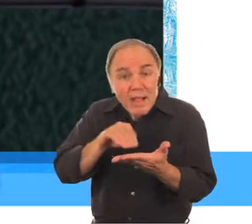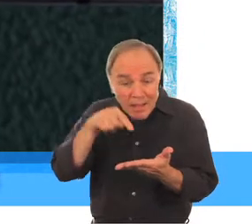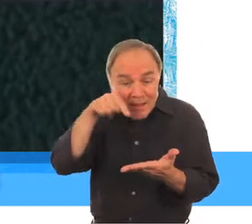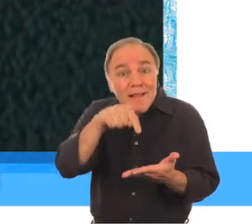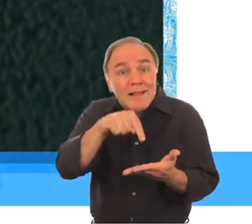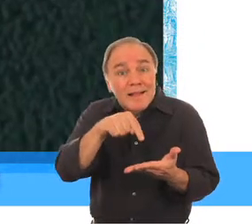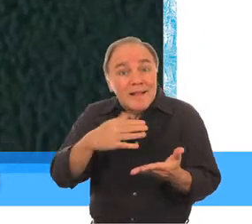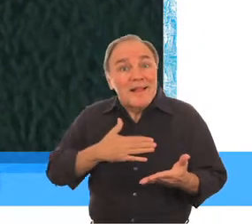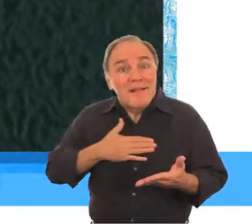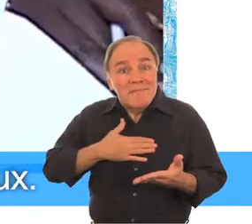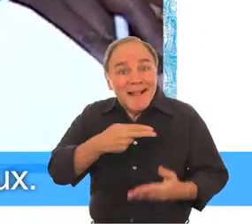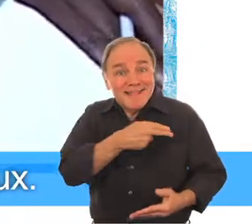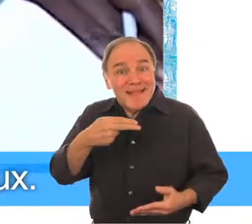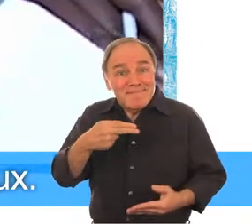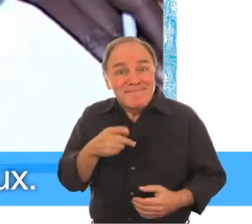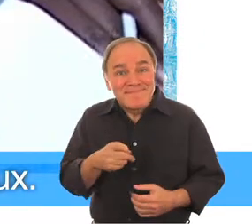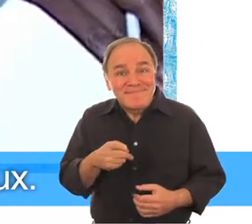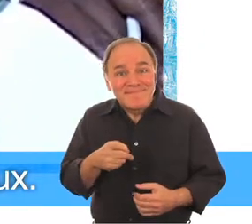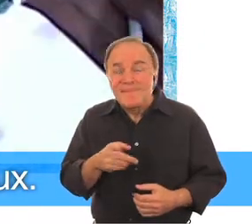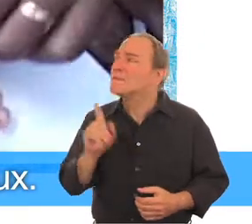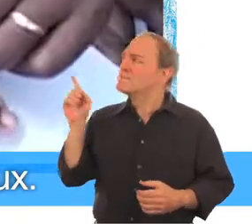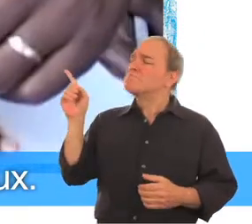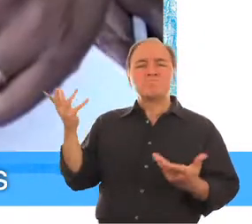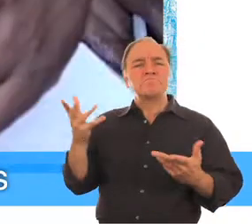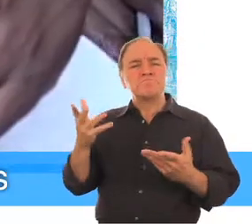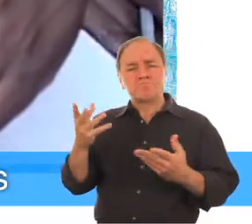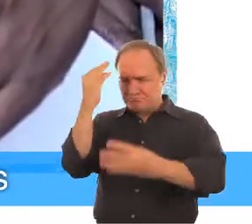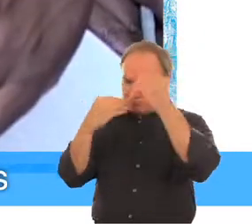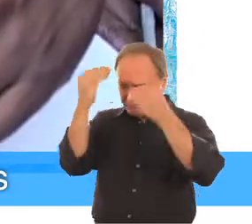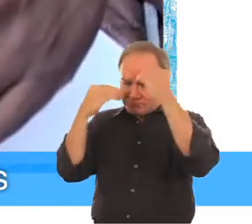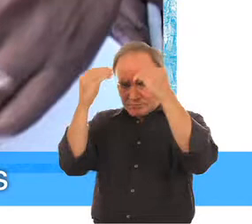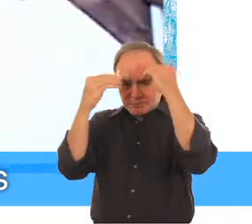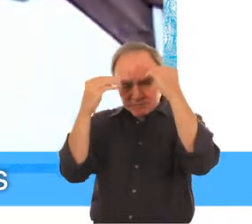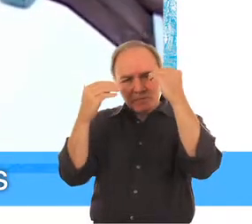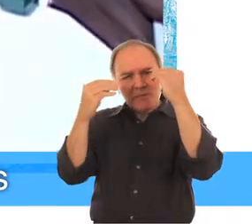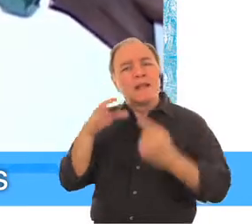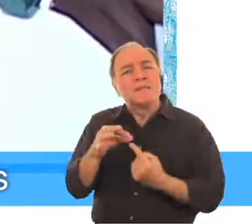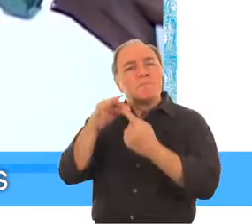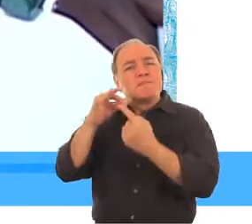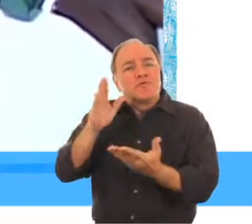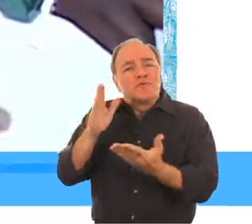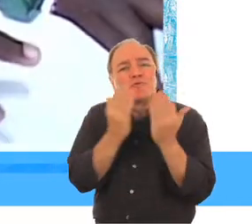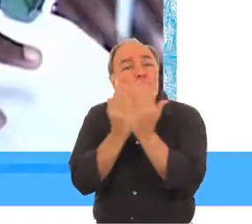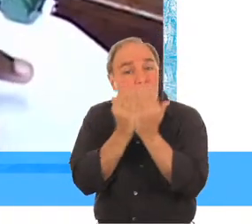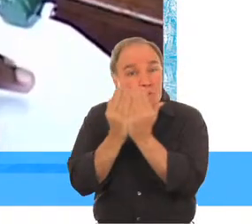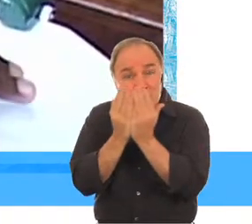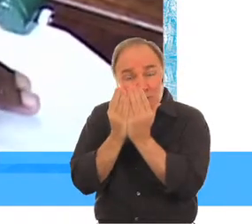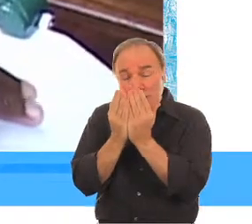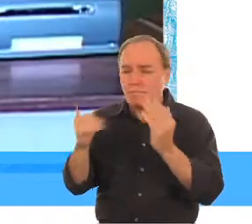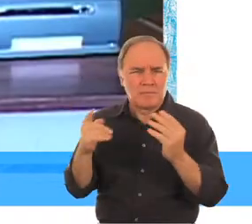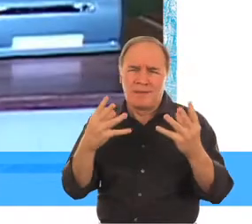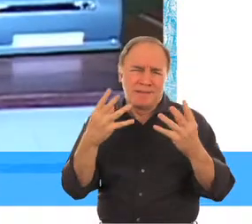Mbusa étudie à l'école Saint-Gilles pour les enfants ayant des besoins spéciaux. Pendant des années, le seul manuel dans sa classe était celui de l'enseignant.